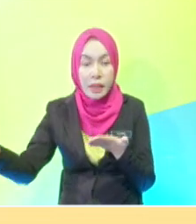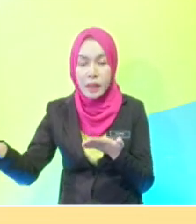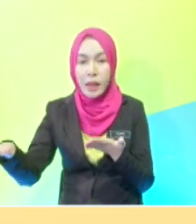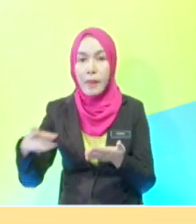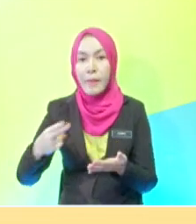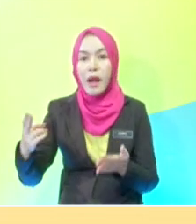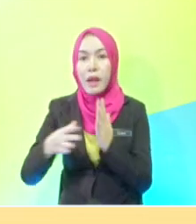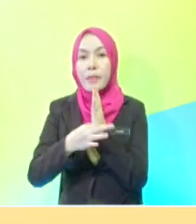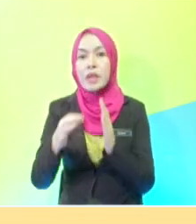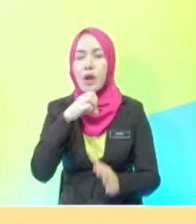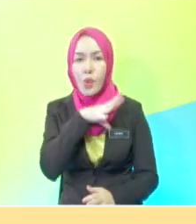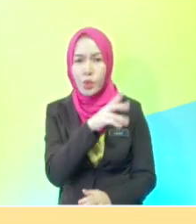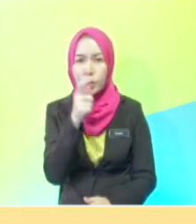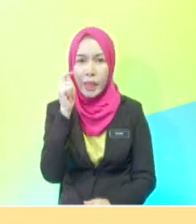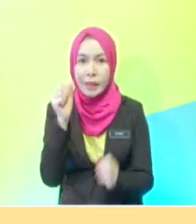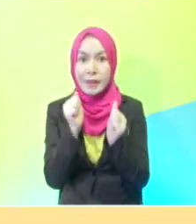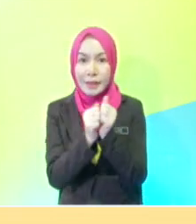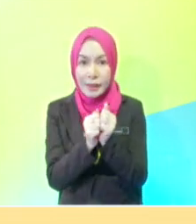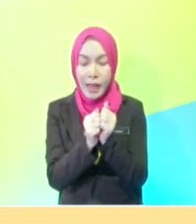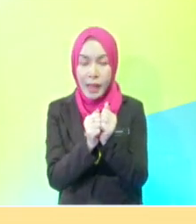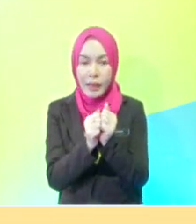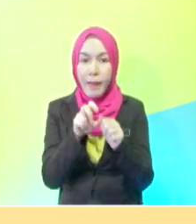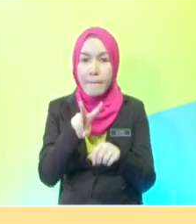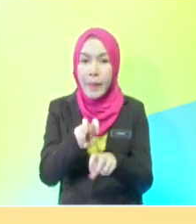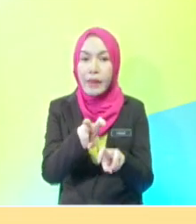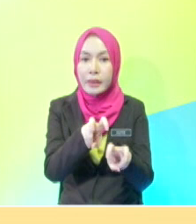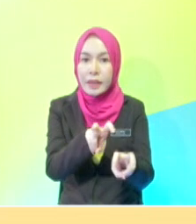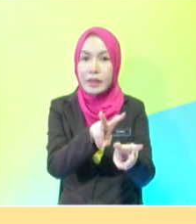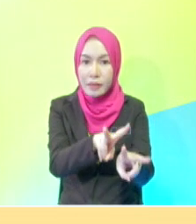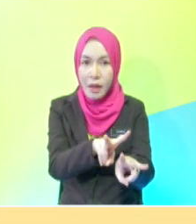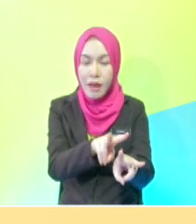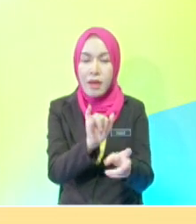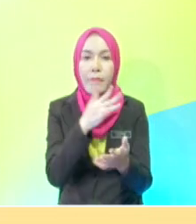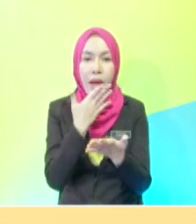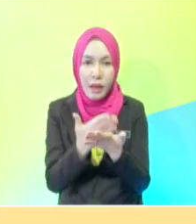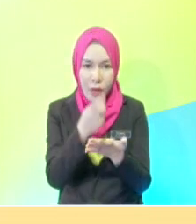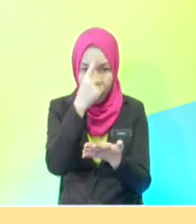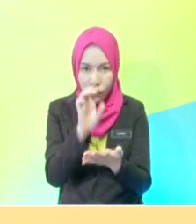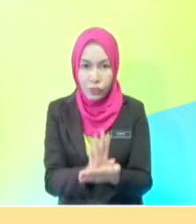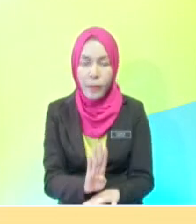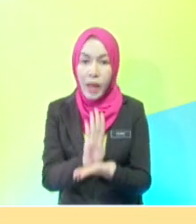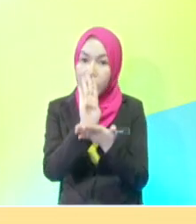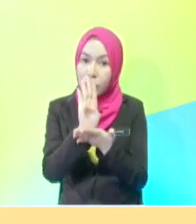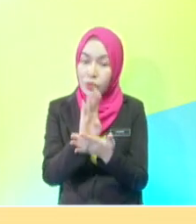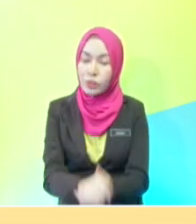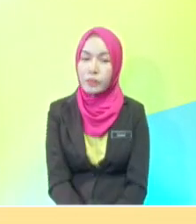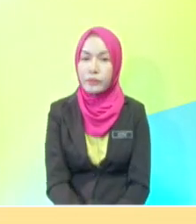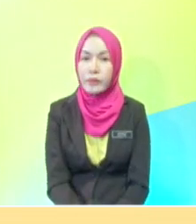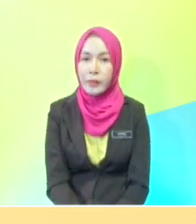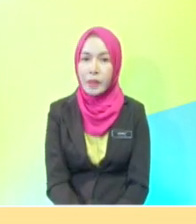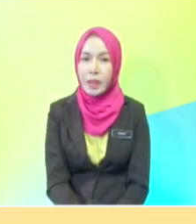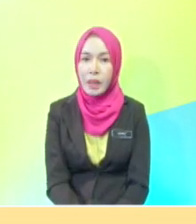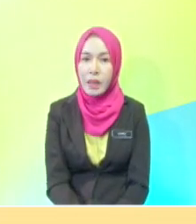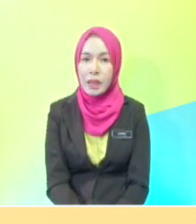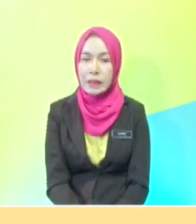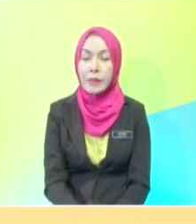tadi menggunakan bakterial bakteri Sebenarnya dia akan gunakan minyak untuk menghasilkan tenaga untuk dapatkan tenaga